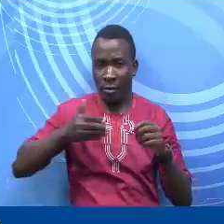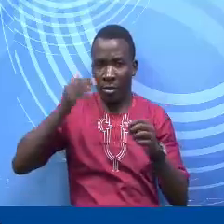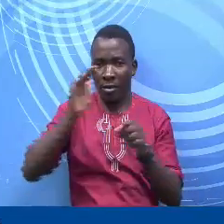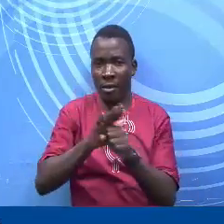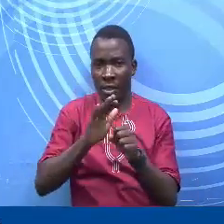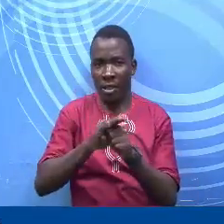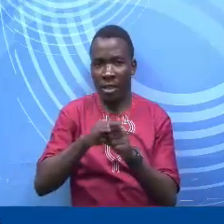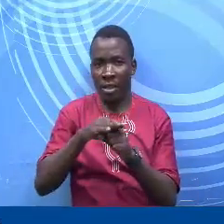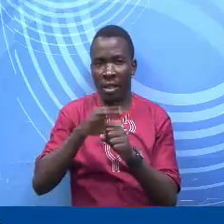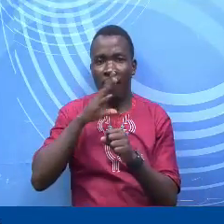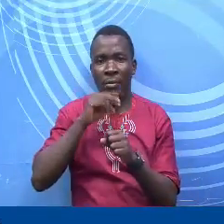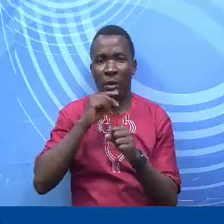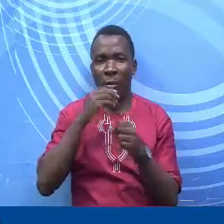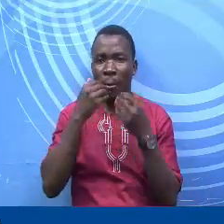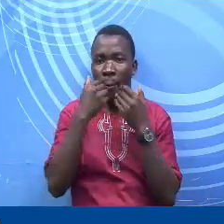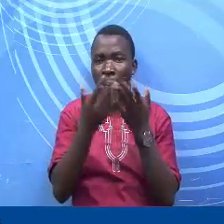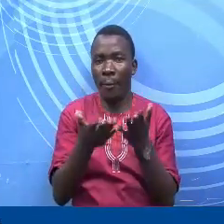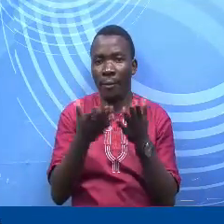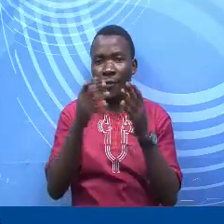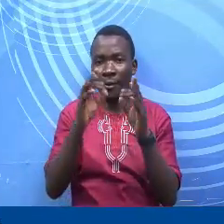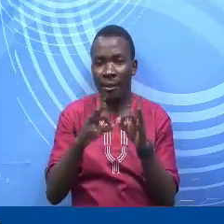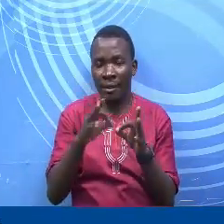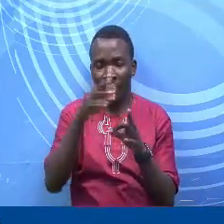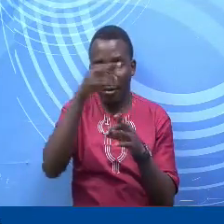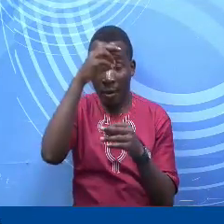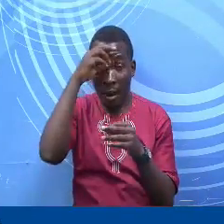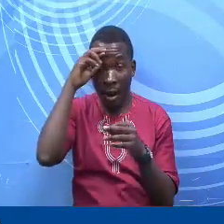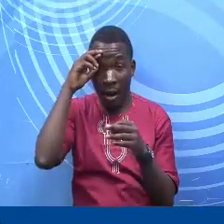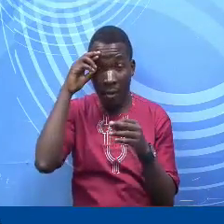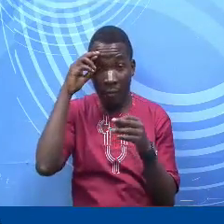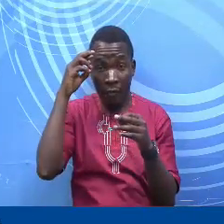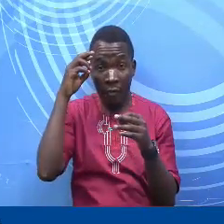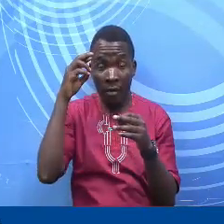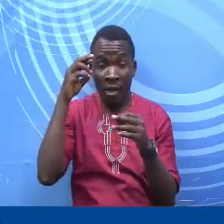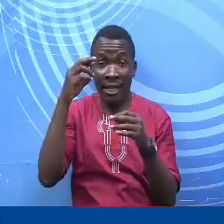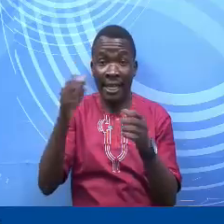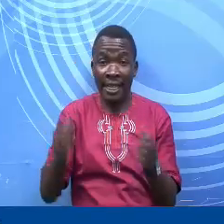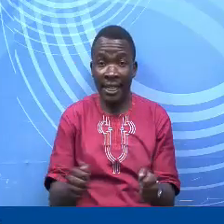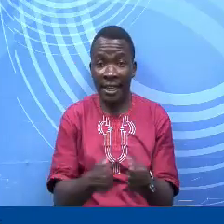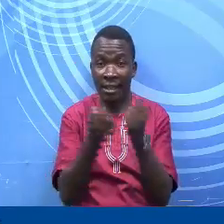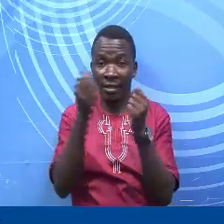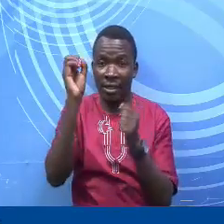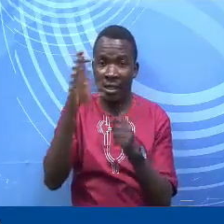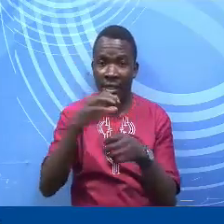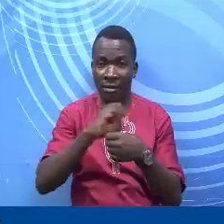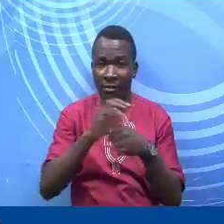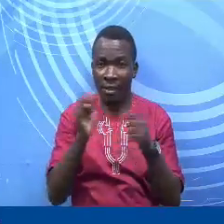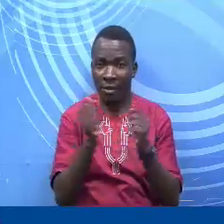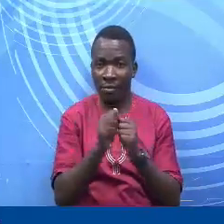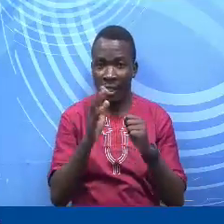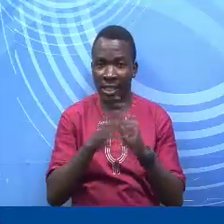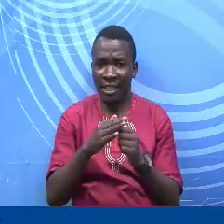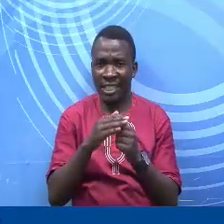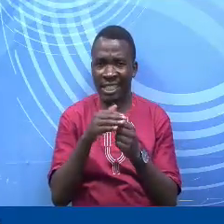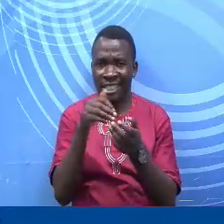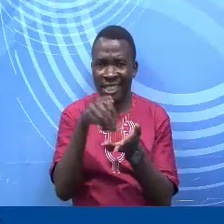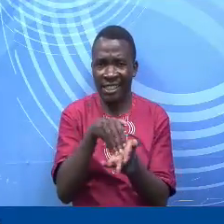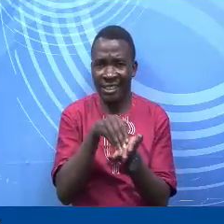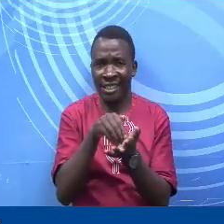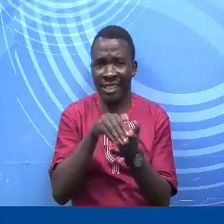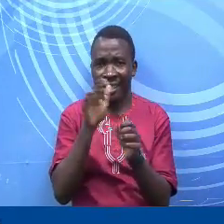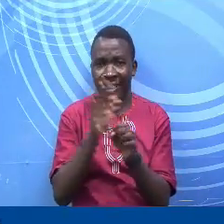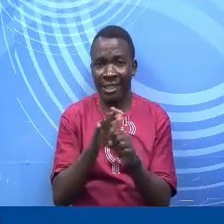badafite abagabo, ibyo ngo byatumye ingaruka zatewe na COVID-19 zibashegesha cyane babura